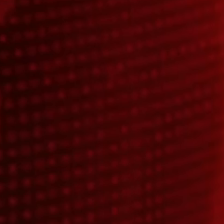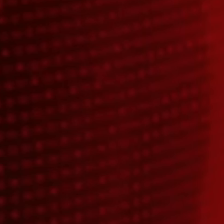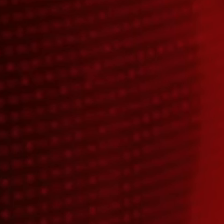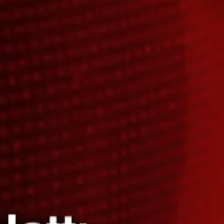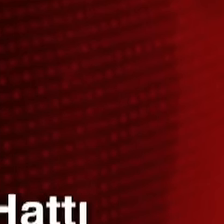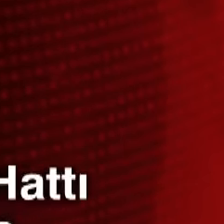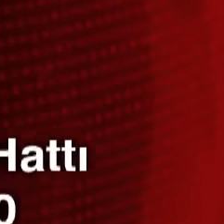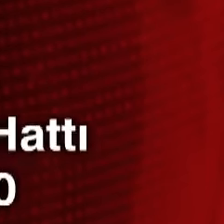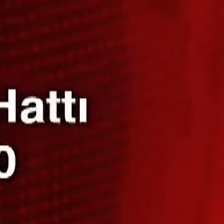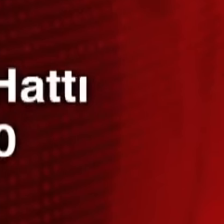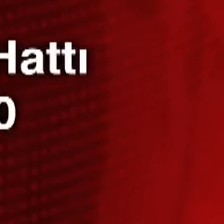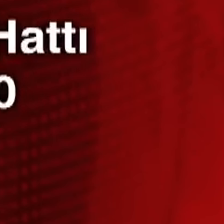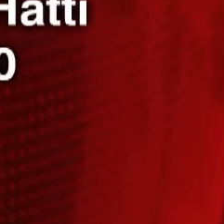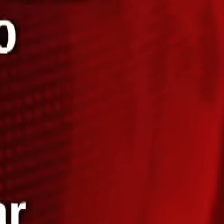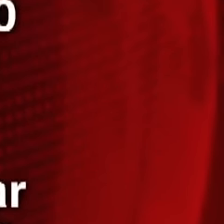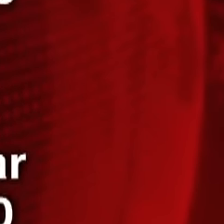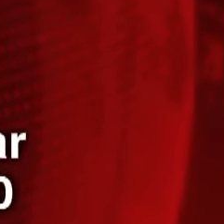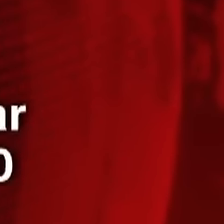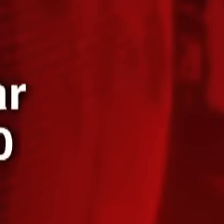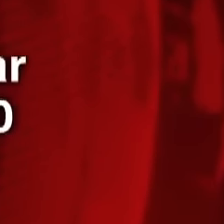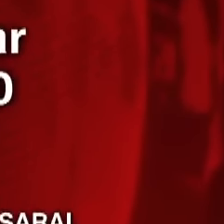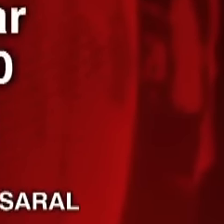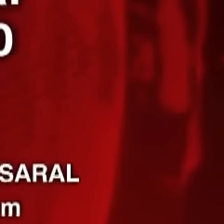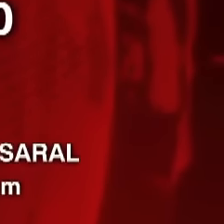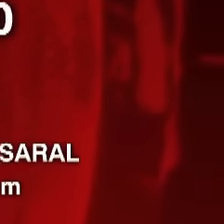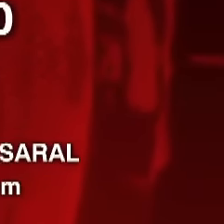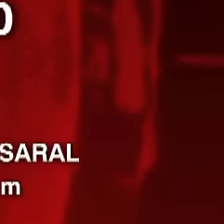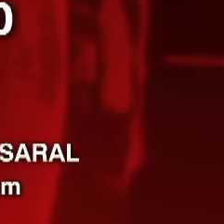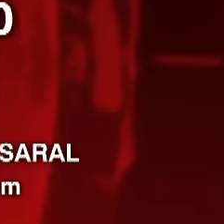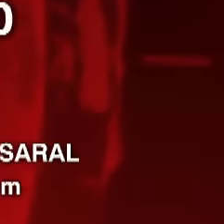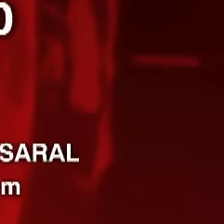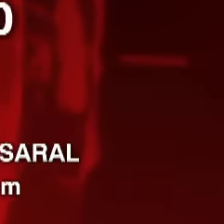için bir başkadır benim memleketim.